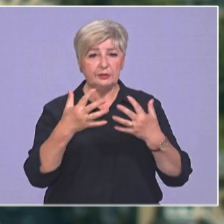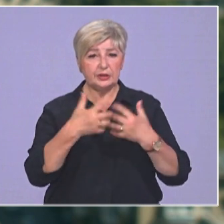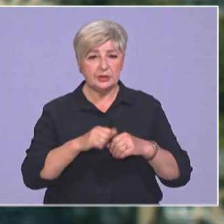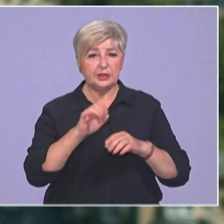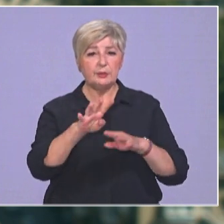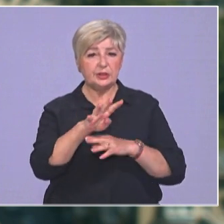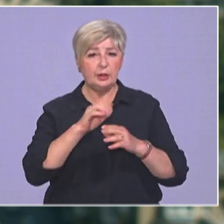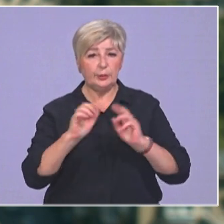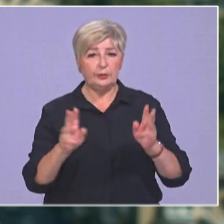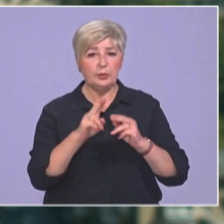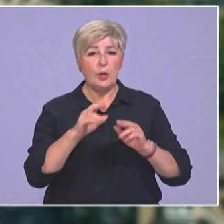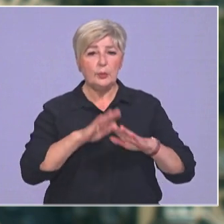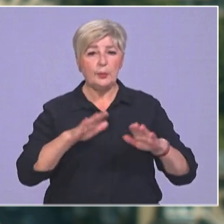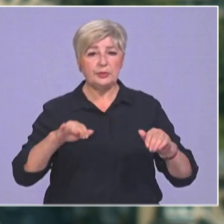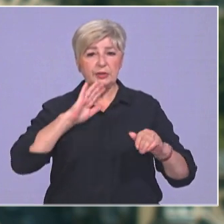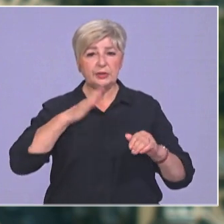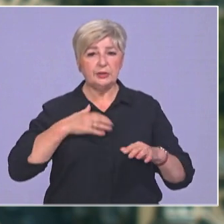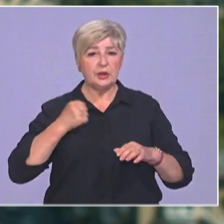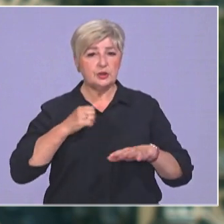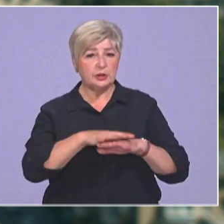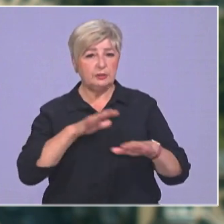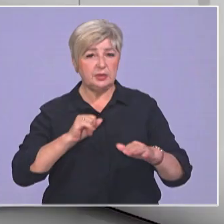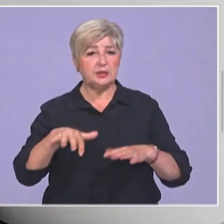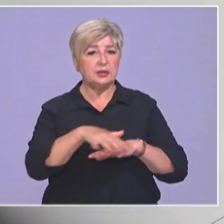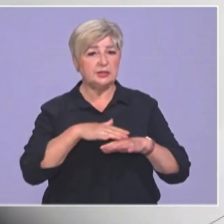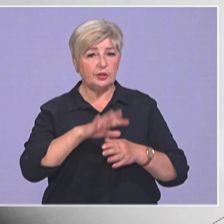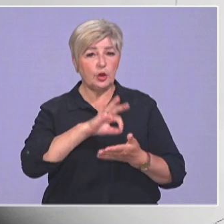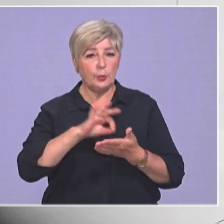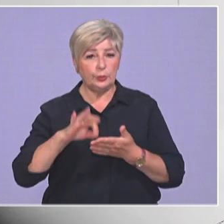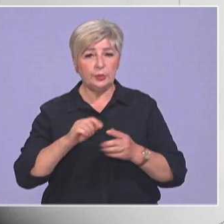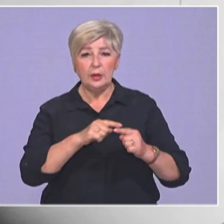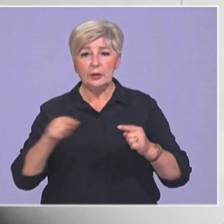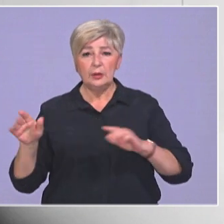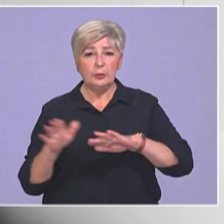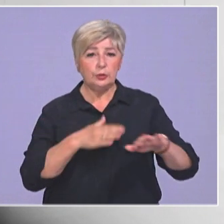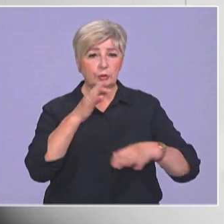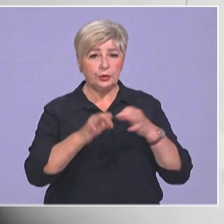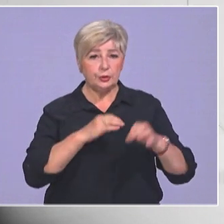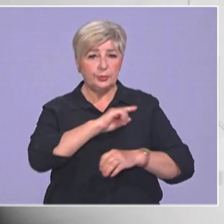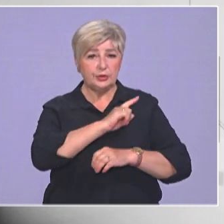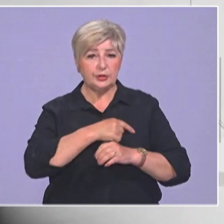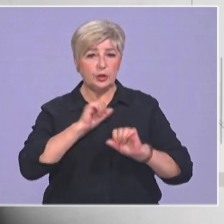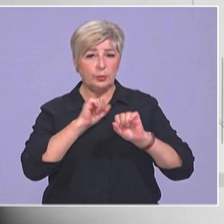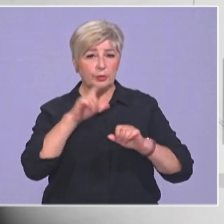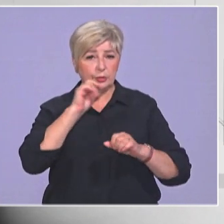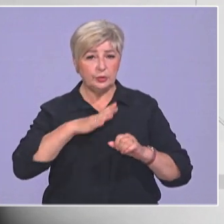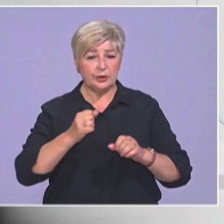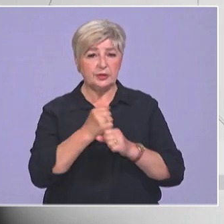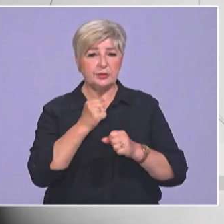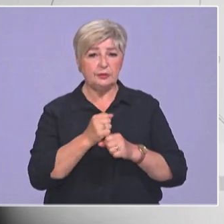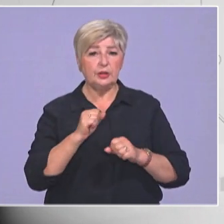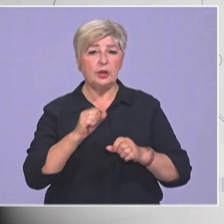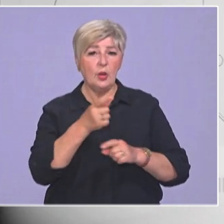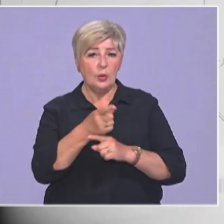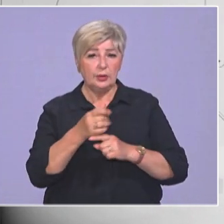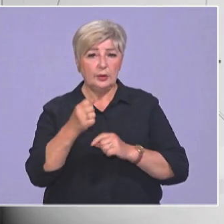залпового вогню по позиціях наших військ та населених пунктах. Протягом минулої доби Сили оборони України завдали ударів по 13